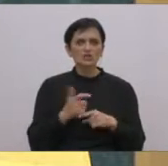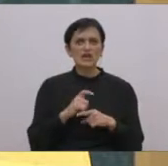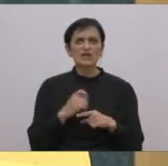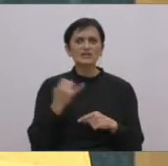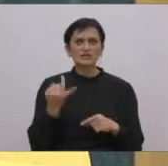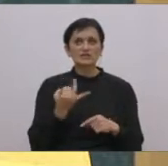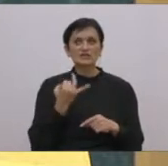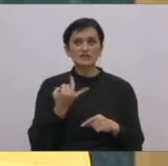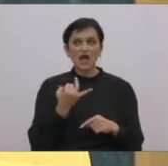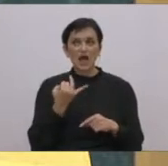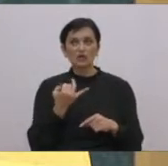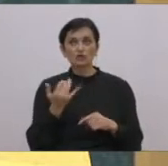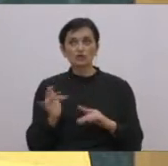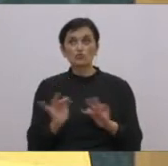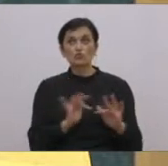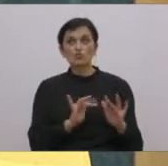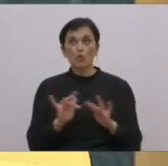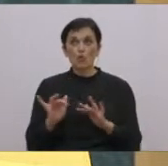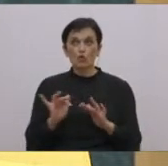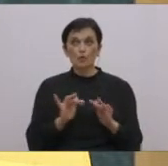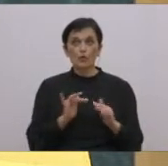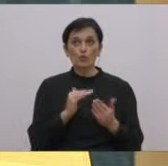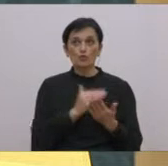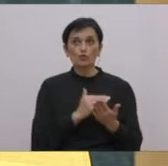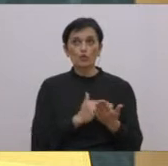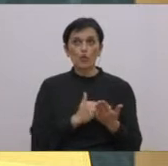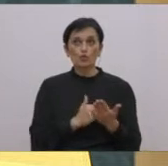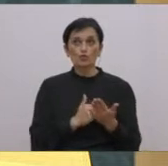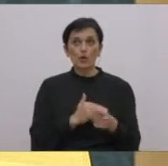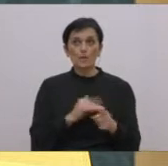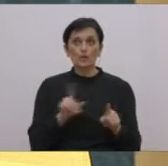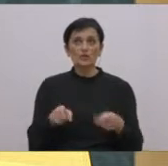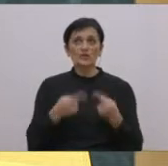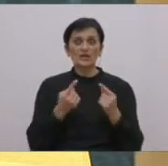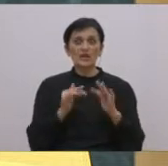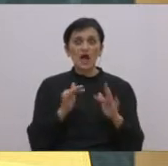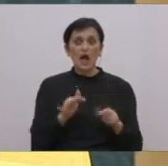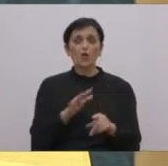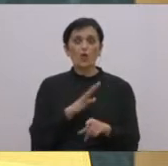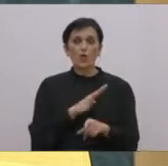საინტერესო მოქმედებები და პროგრამები იქნა განხორციელებული.